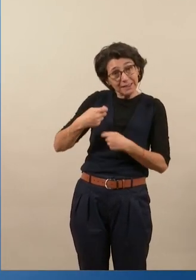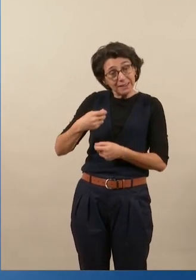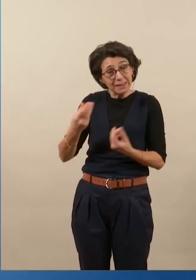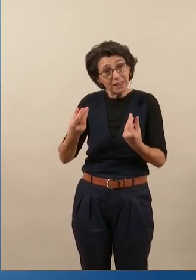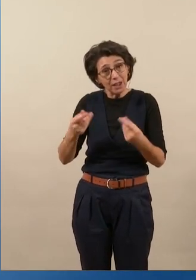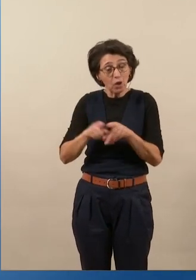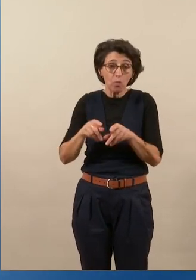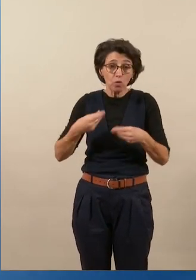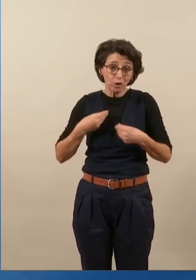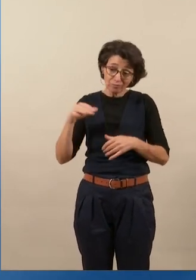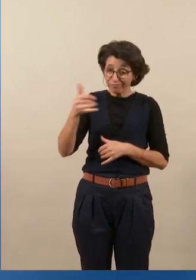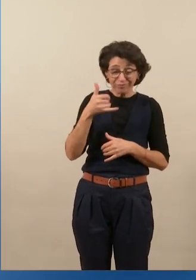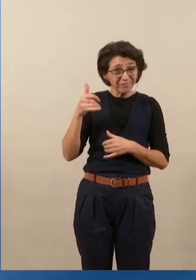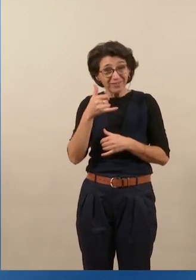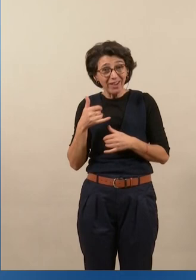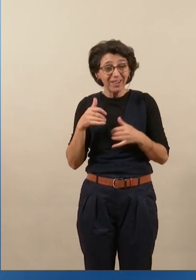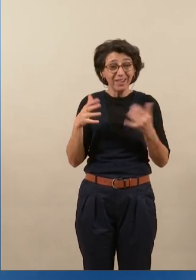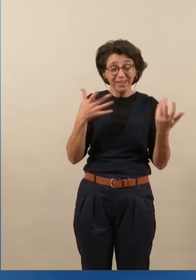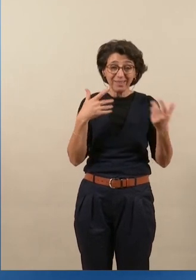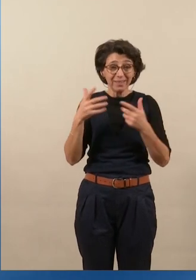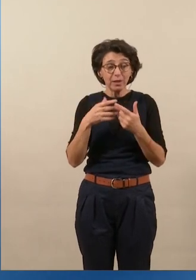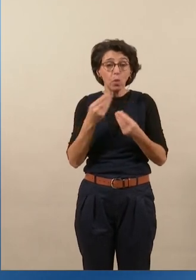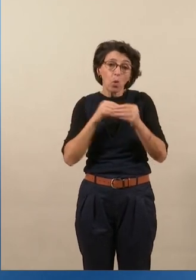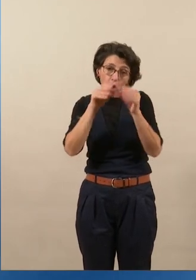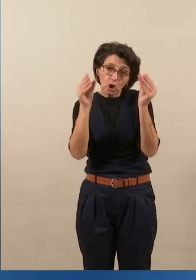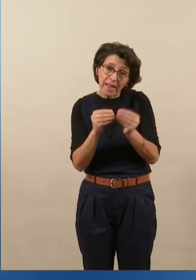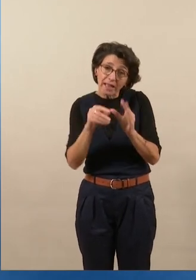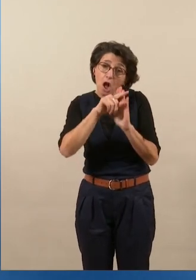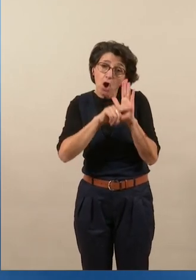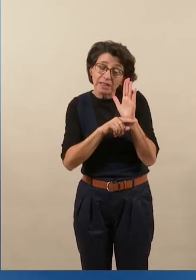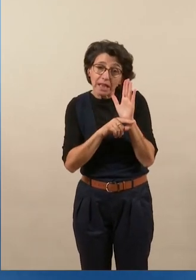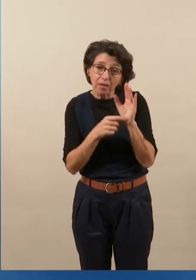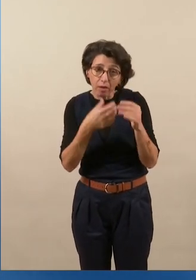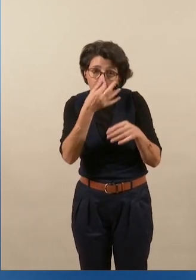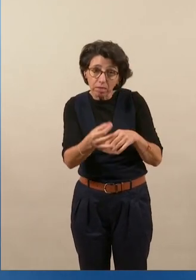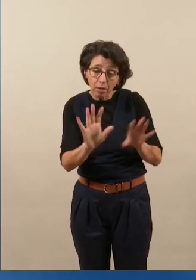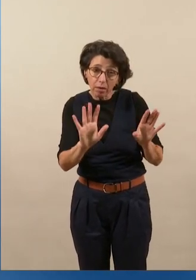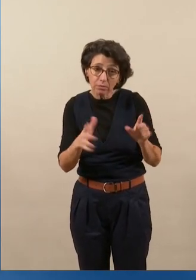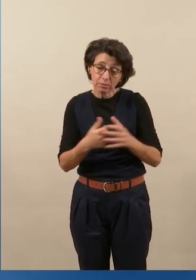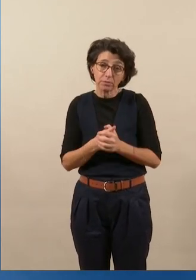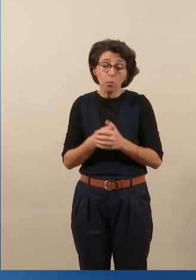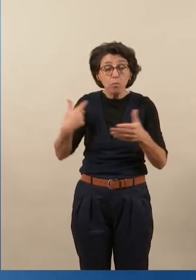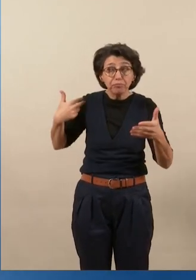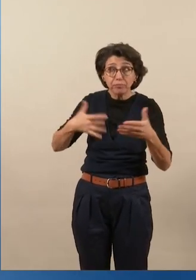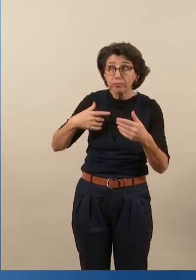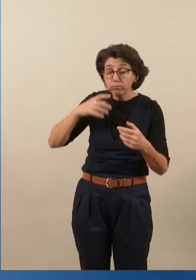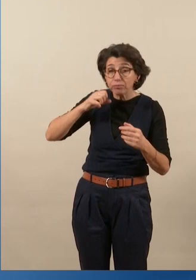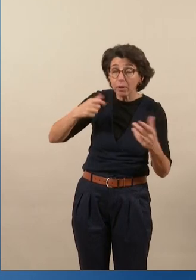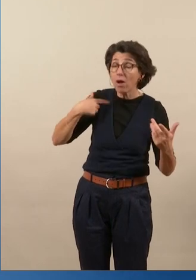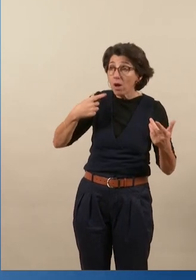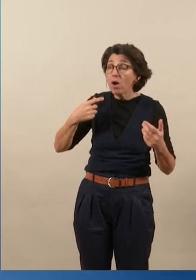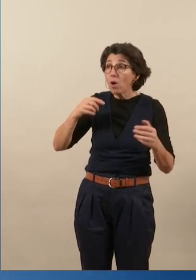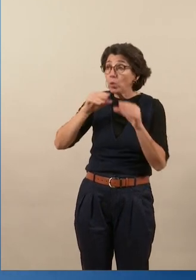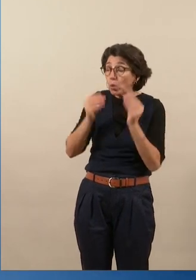complètement raté depuis le temps qu'on entend parler du fameux donut greneoblois permettez-moi de dire que le goût est